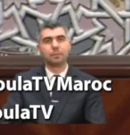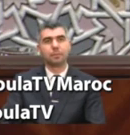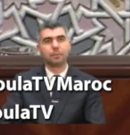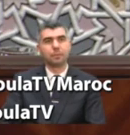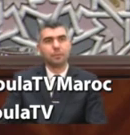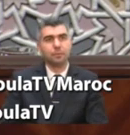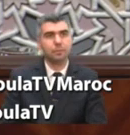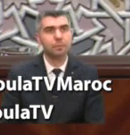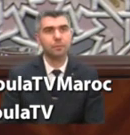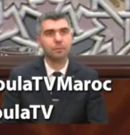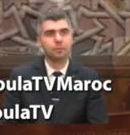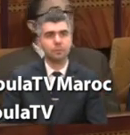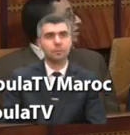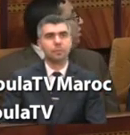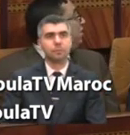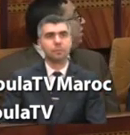خذ الصوت،